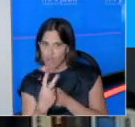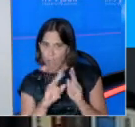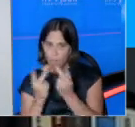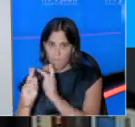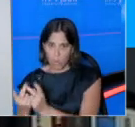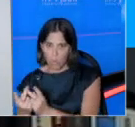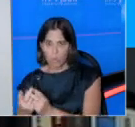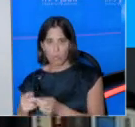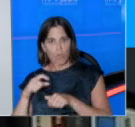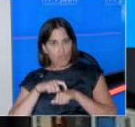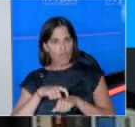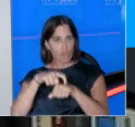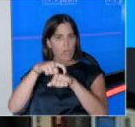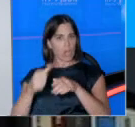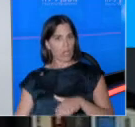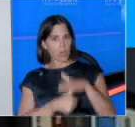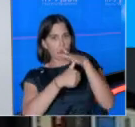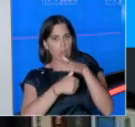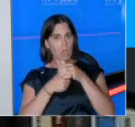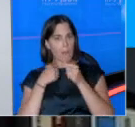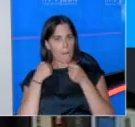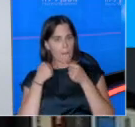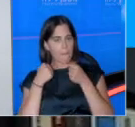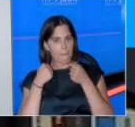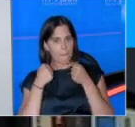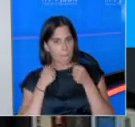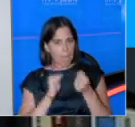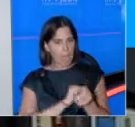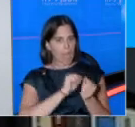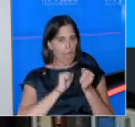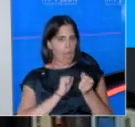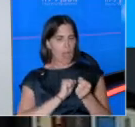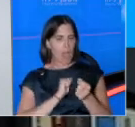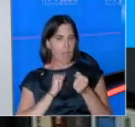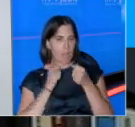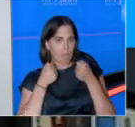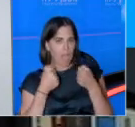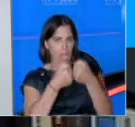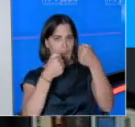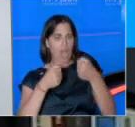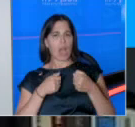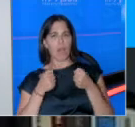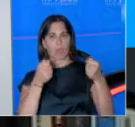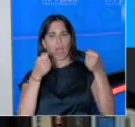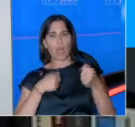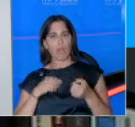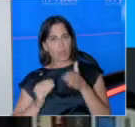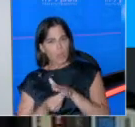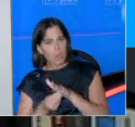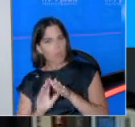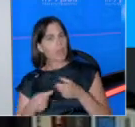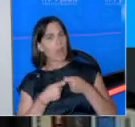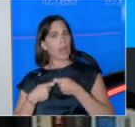שממש הנהיגו את, את המחאה בכיכר תחריר, נתנו כמה טיפים איך צריך לבוא